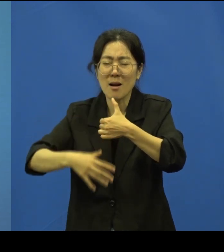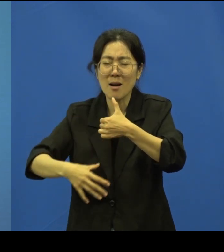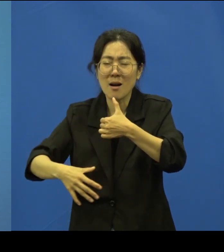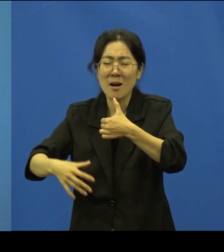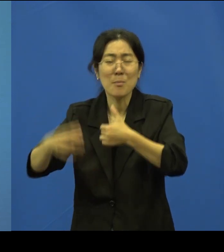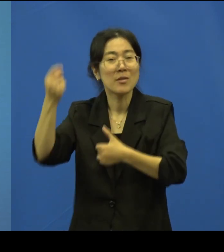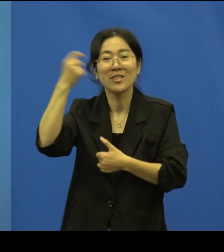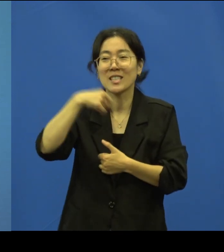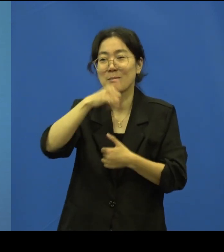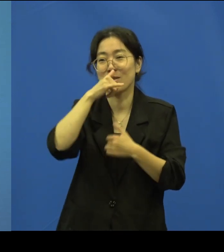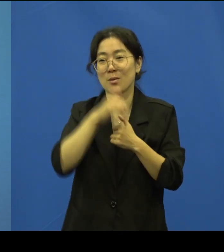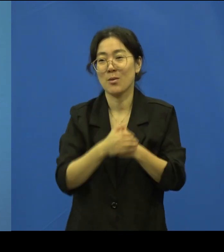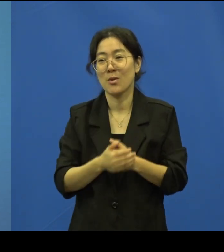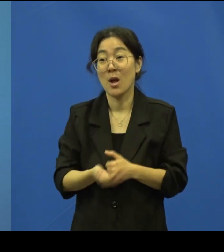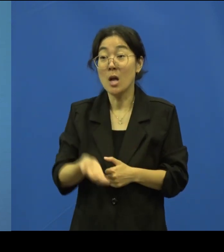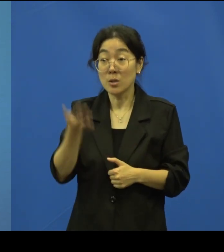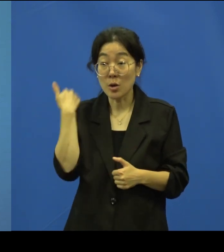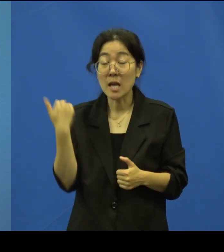그러니까